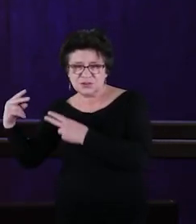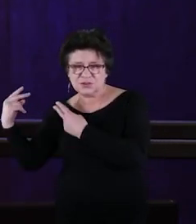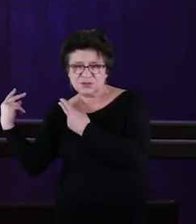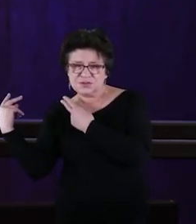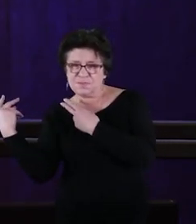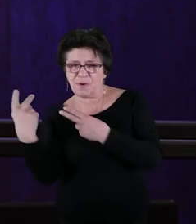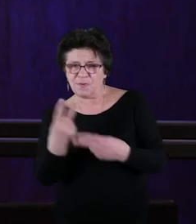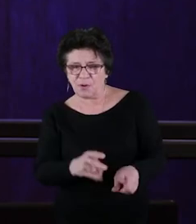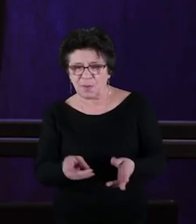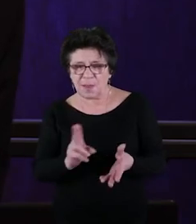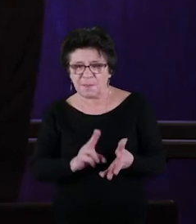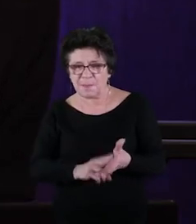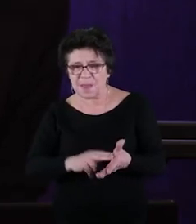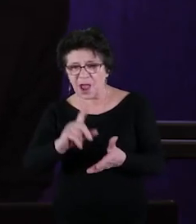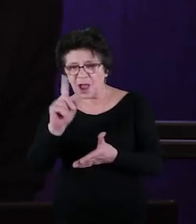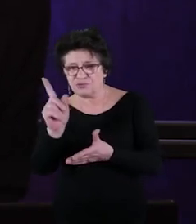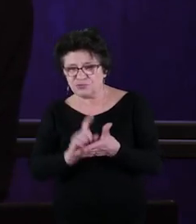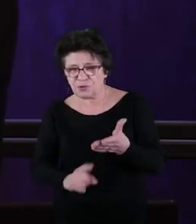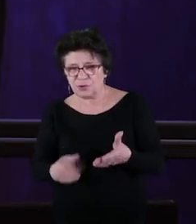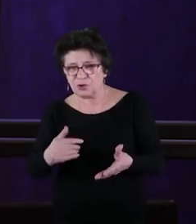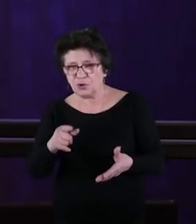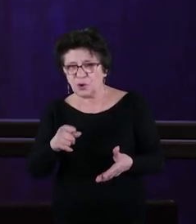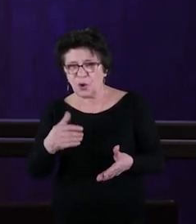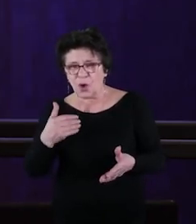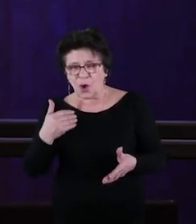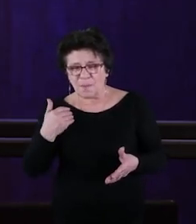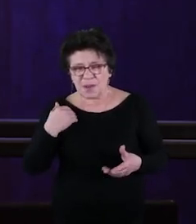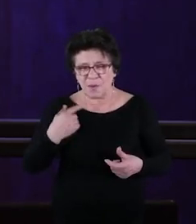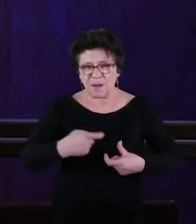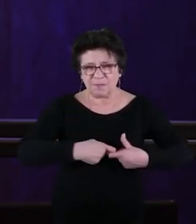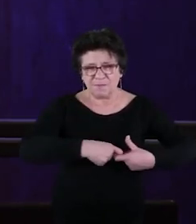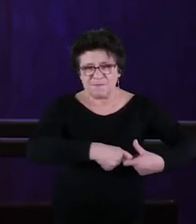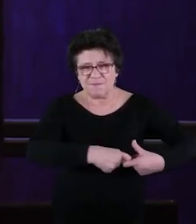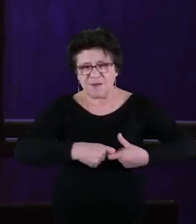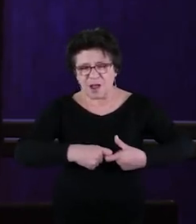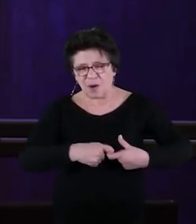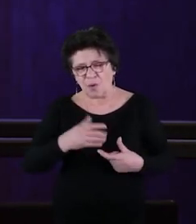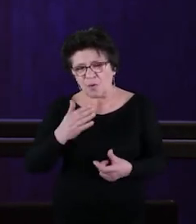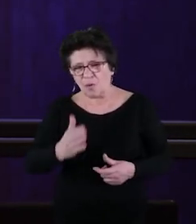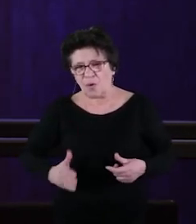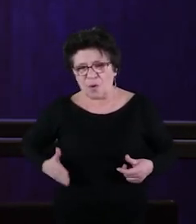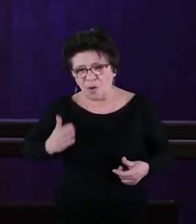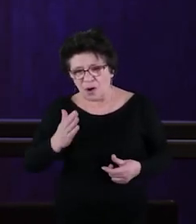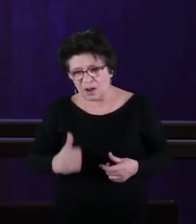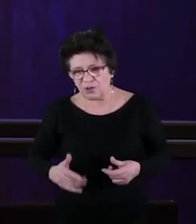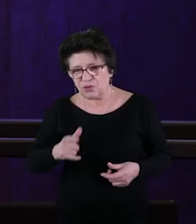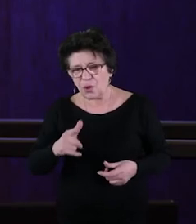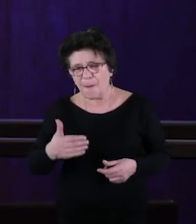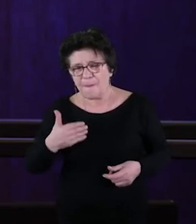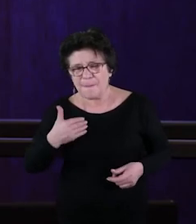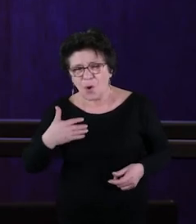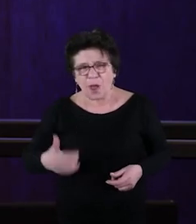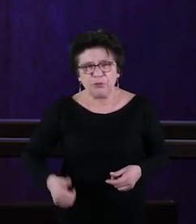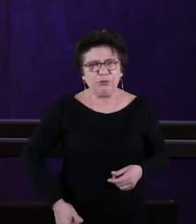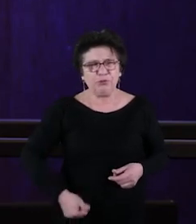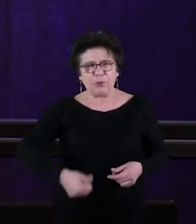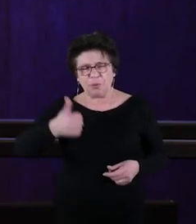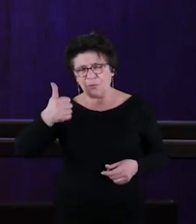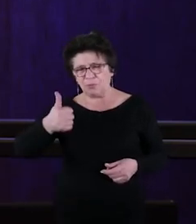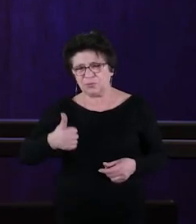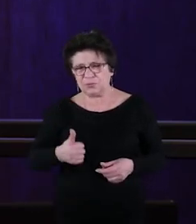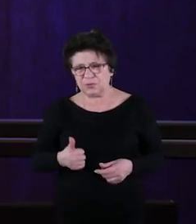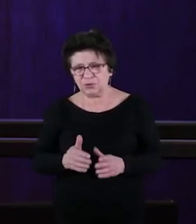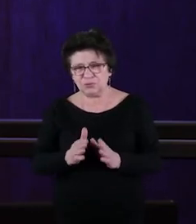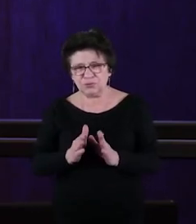przewieźć taki zbiór to jest kilka wagonów kolejowych to nie jest to są tony książek to jest